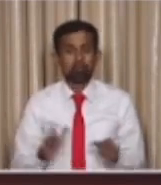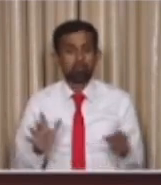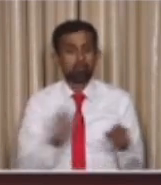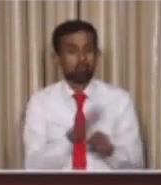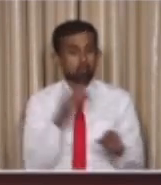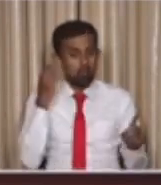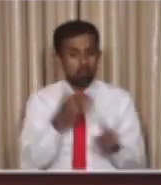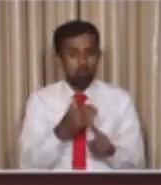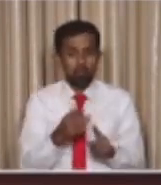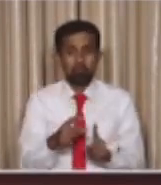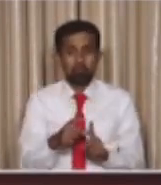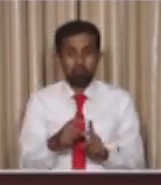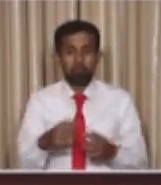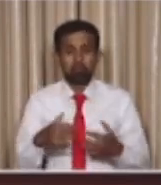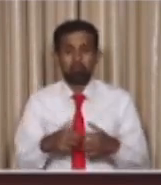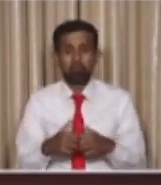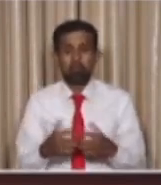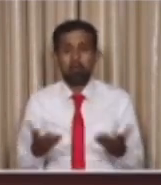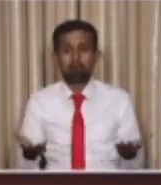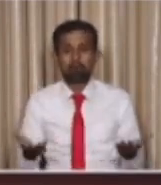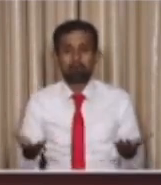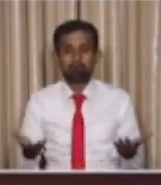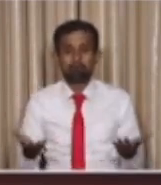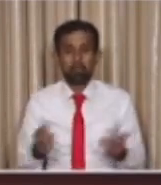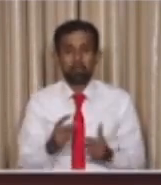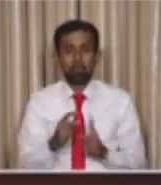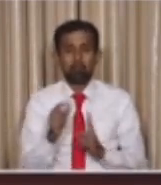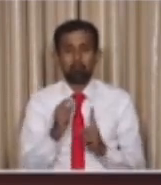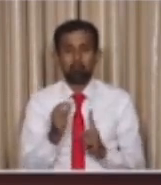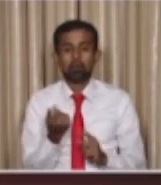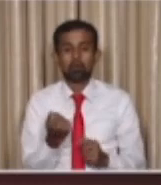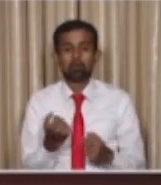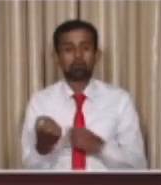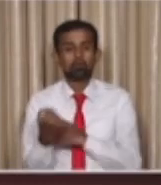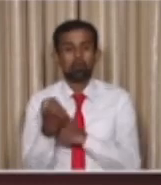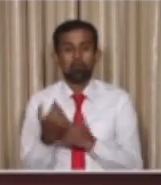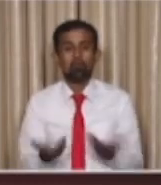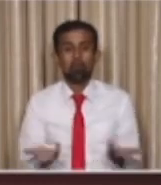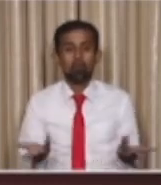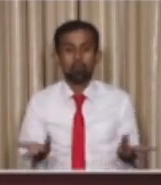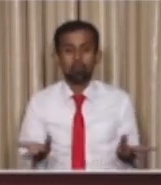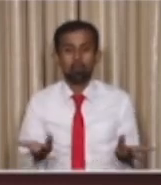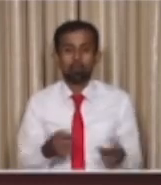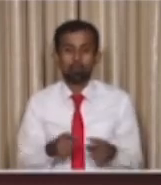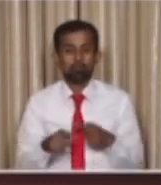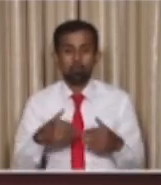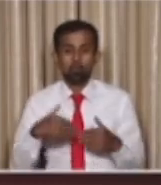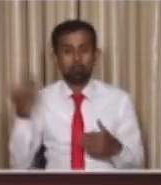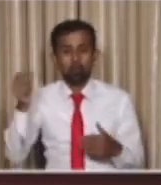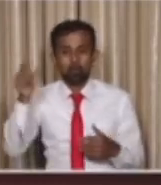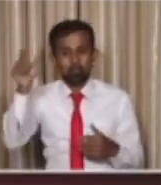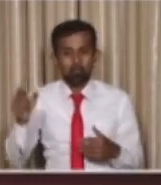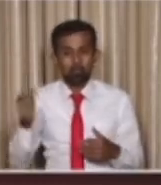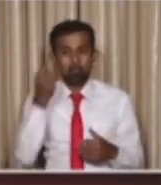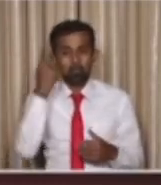ගැන බරපතල ලෙස තිබෙනවා. එතකොට මොකද්ද මේ පාර්ලිමේන්තුවට තියෙන මූල්‍ය බලතල? එහෙම බාහිර